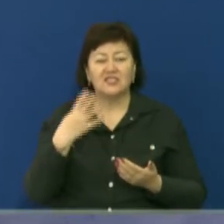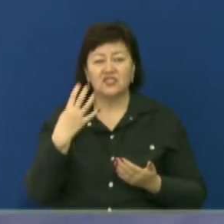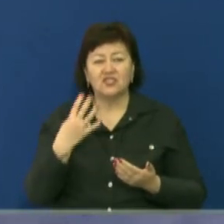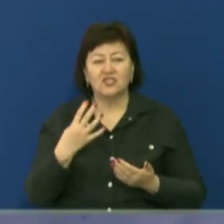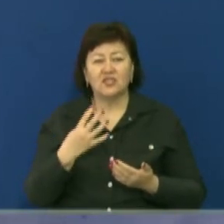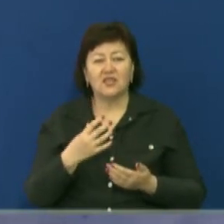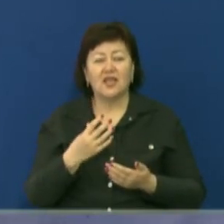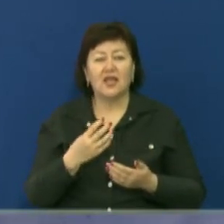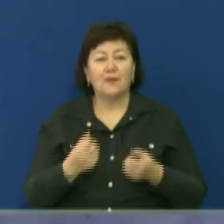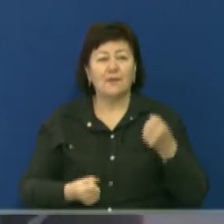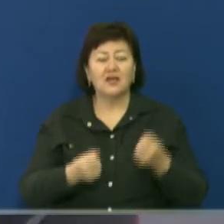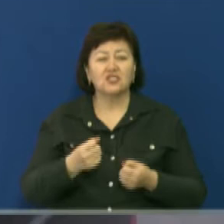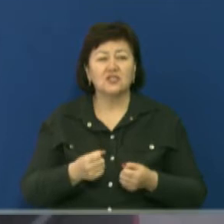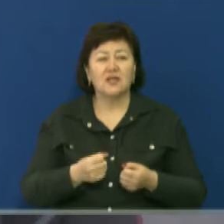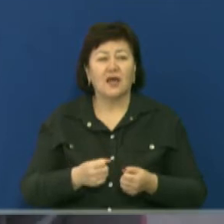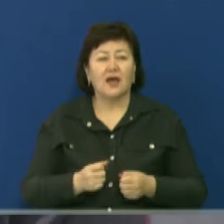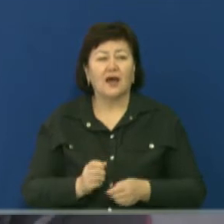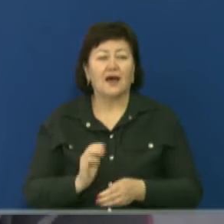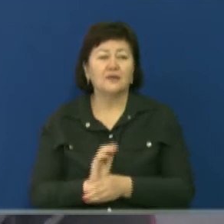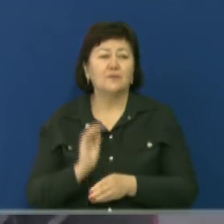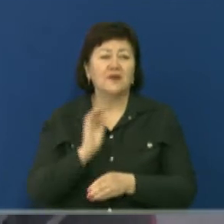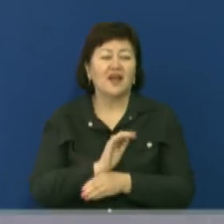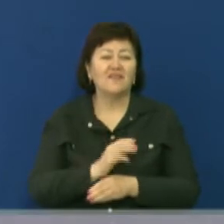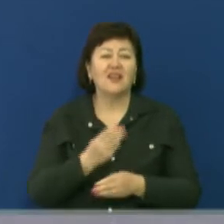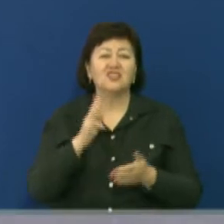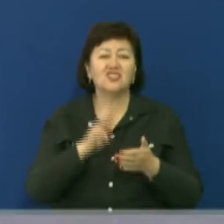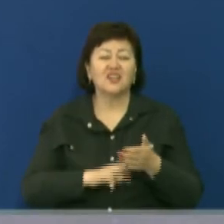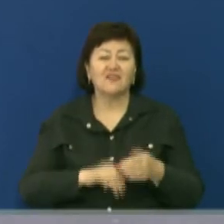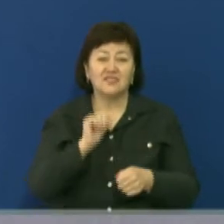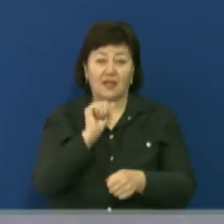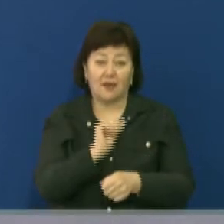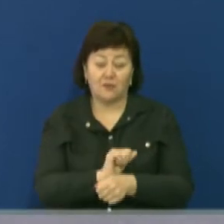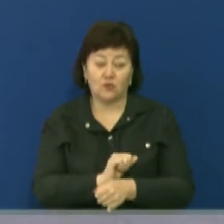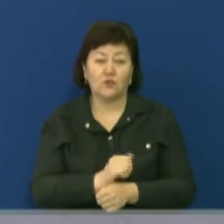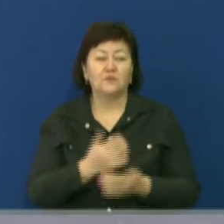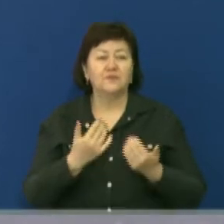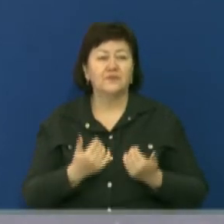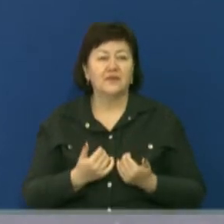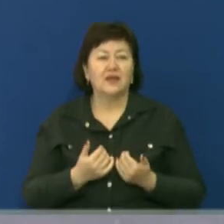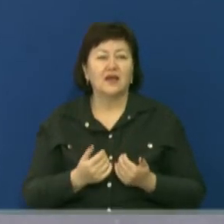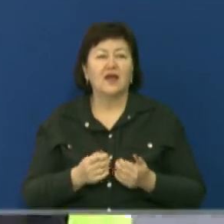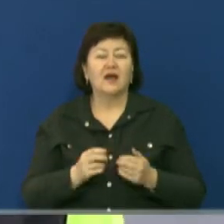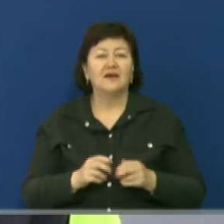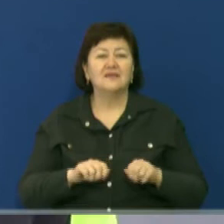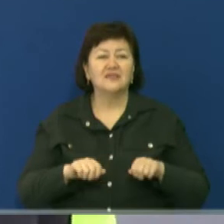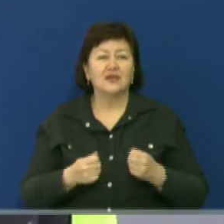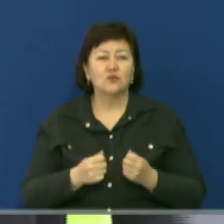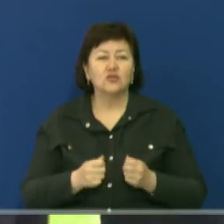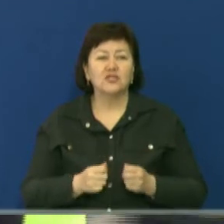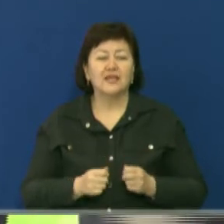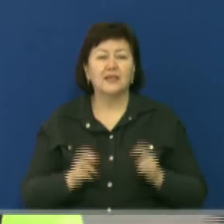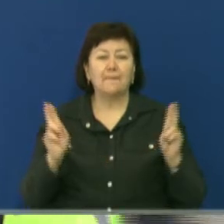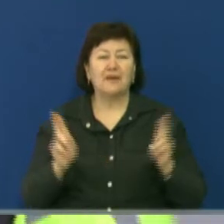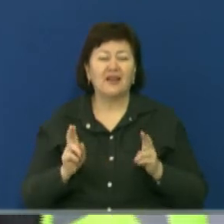тұрағына қойылды. Сонымен қатар көлік жүргізушілеріне 336 жадынама таратылды. Жол ережелерін бұзудың алдын алуға бағытталған